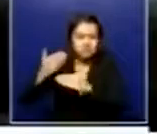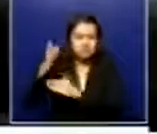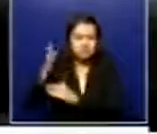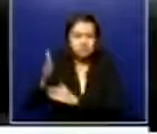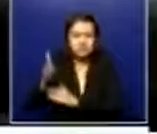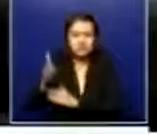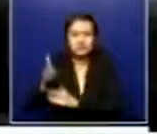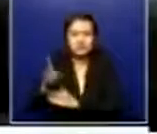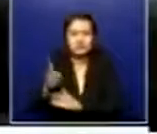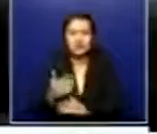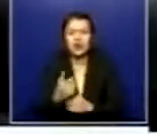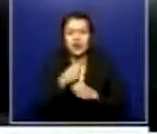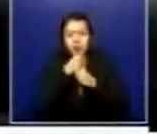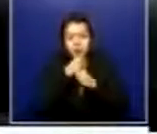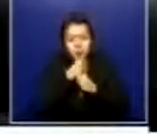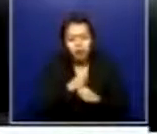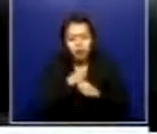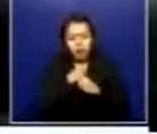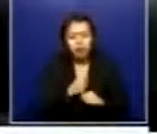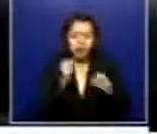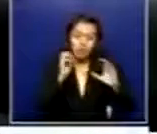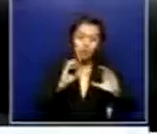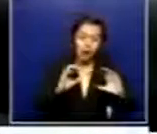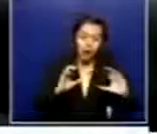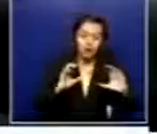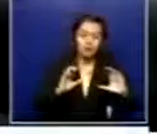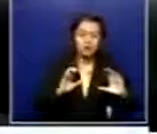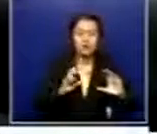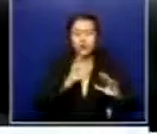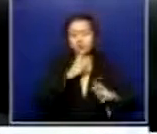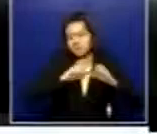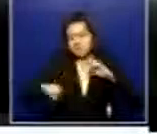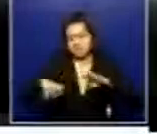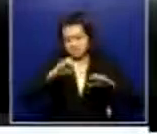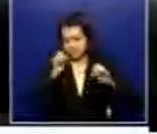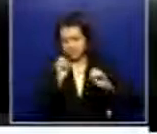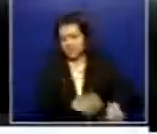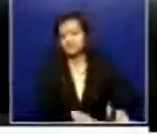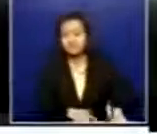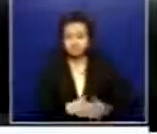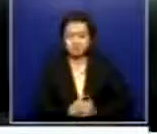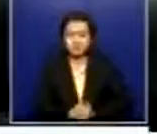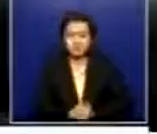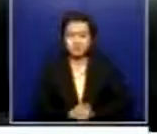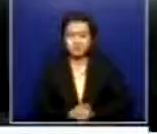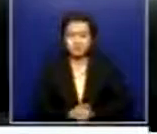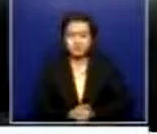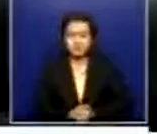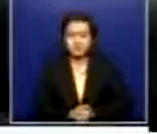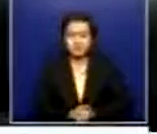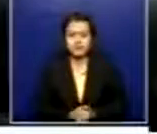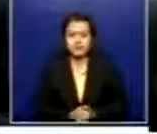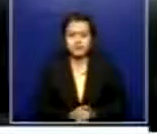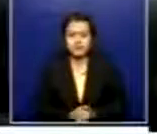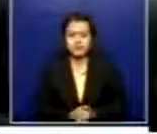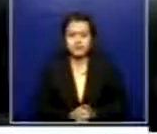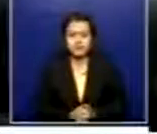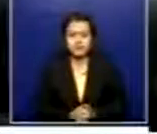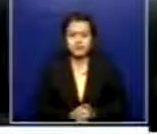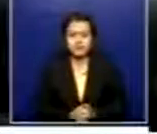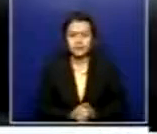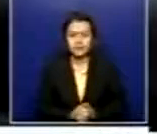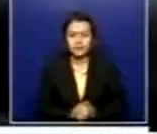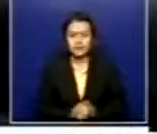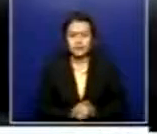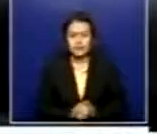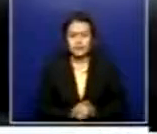ที่มือเหี่ยวแห้งในปัจจุบันจะต้องถูกทำลายท่านประธานที่เคารพข้อเรียกร้